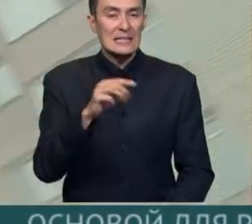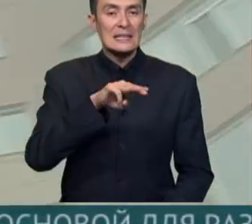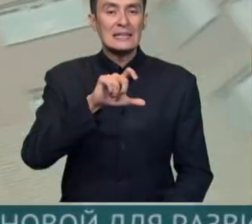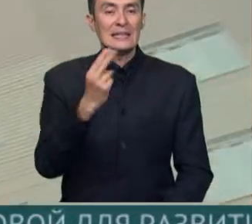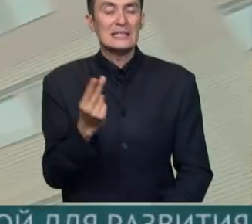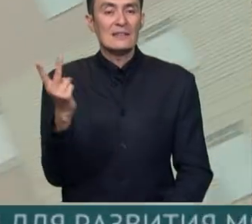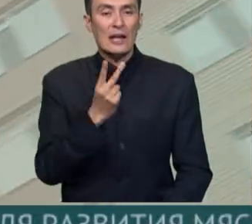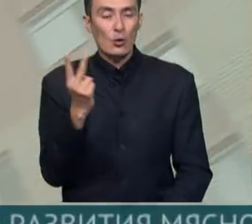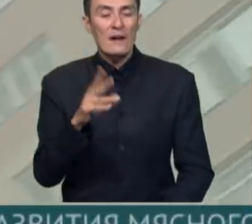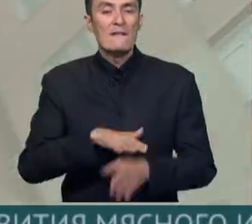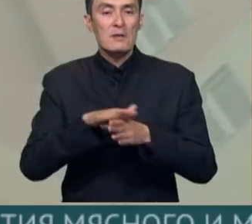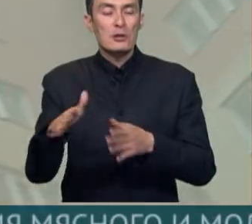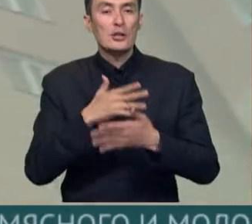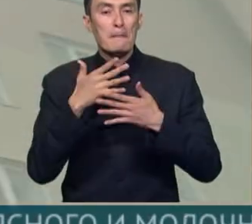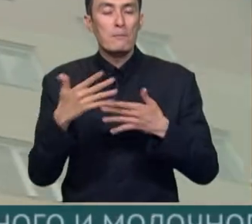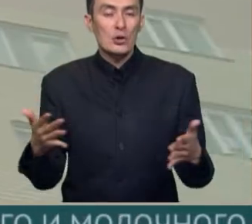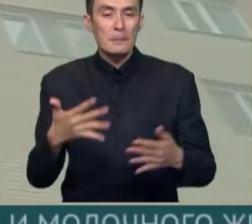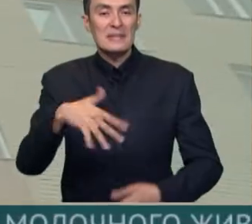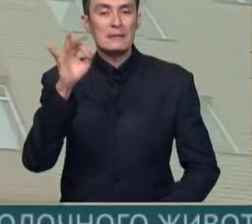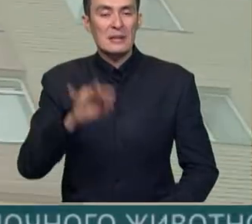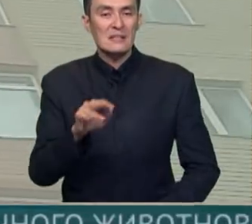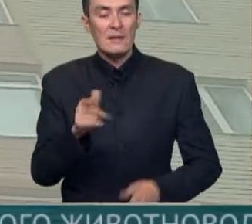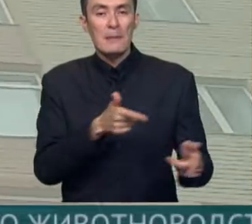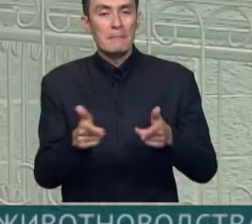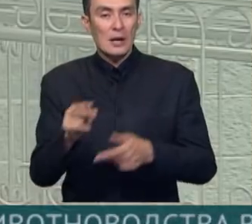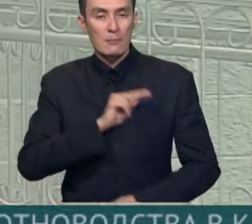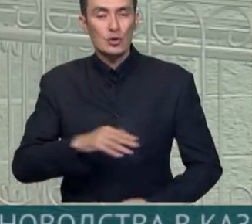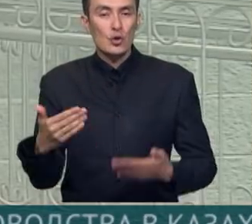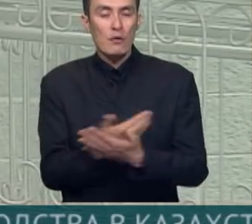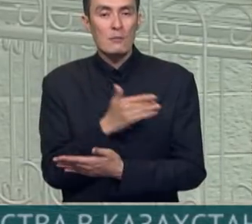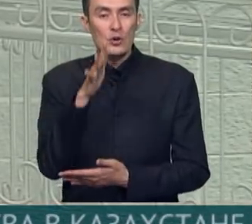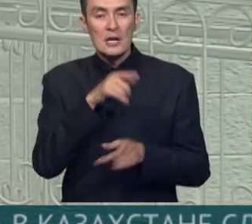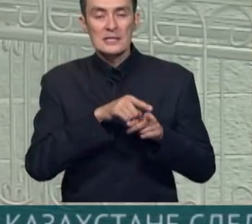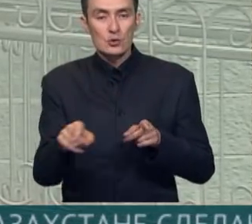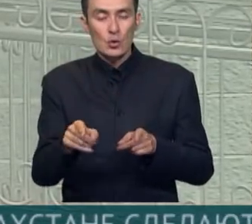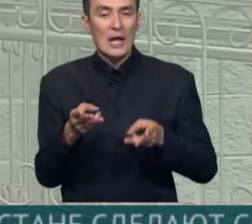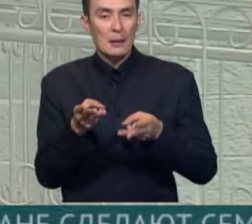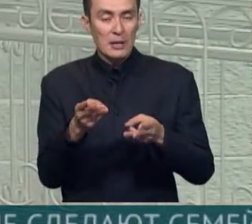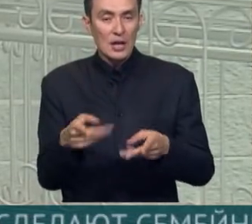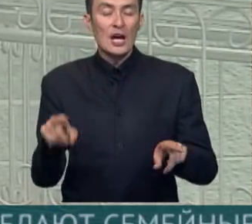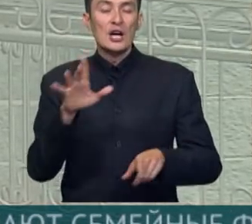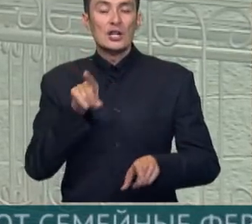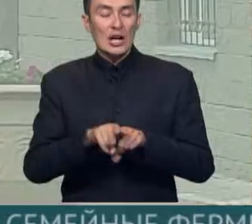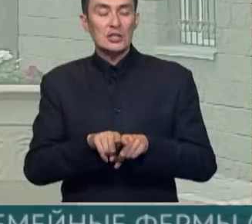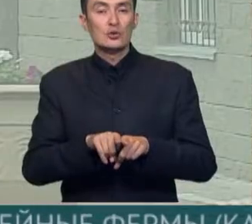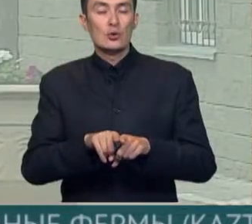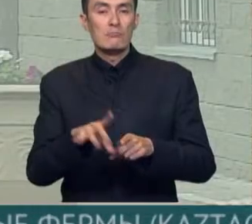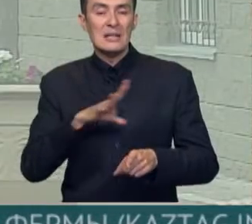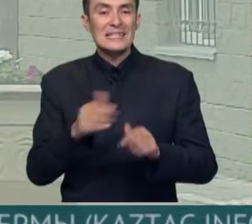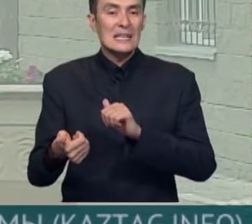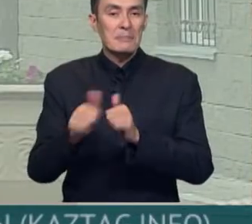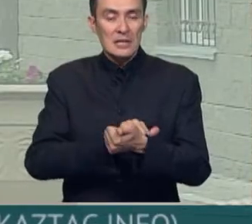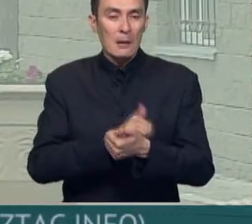и ТЭЦ-2 выполнено больше половины работ по подготовке к новому сезону. Также сообщается, что проведена